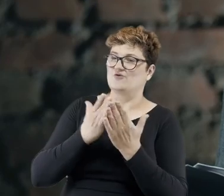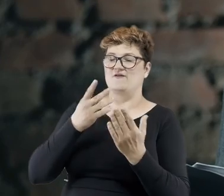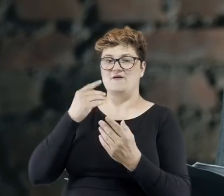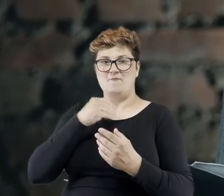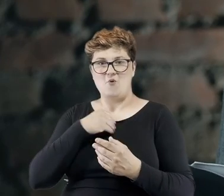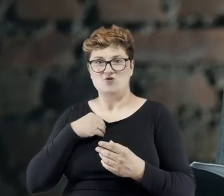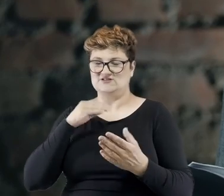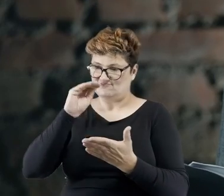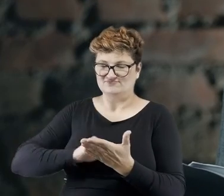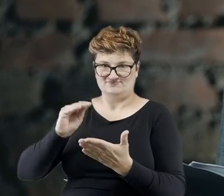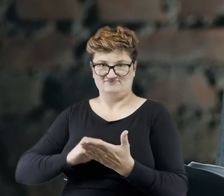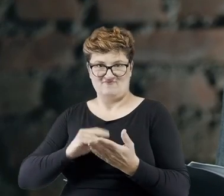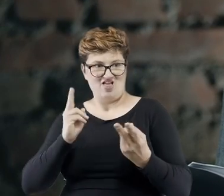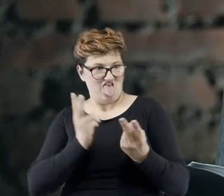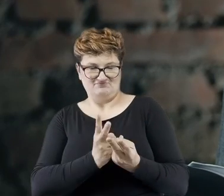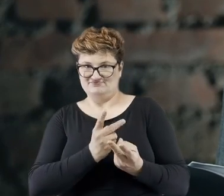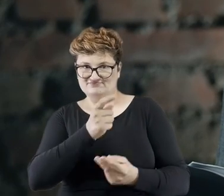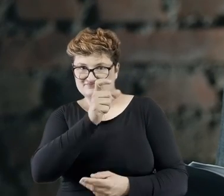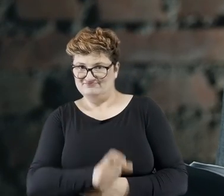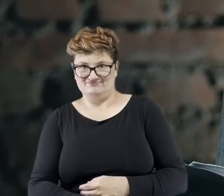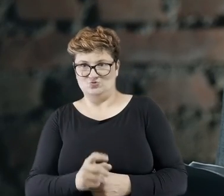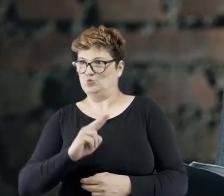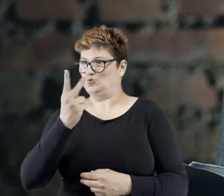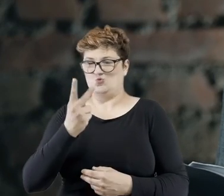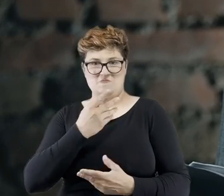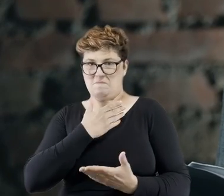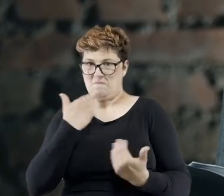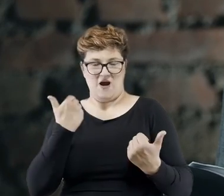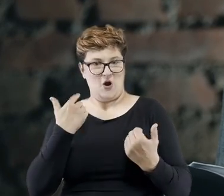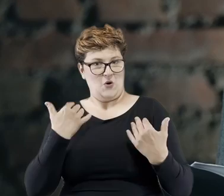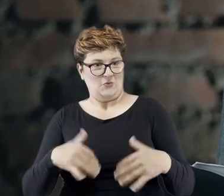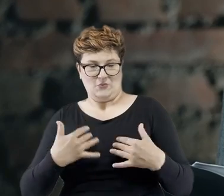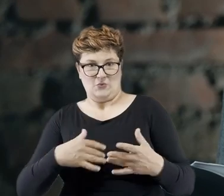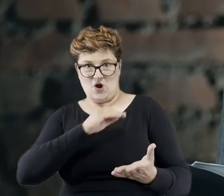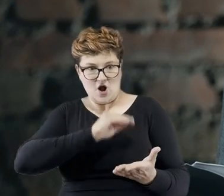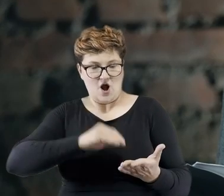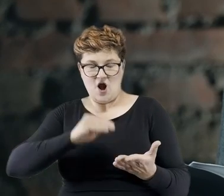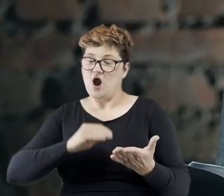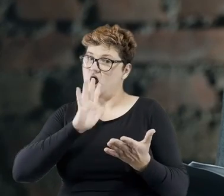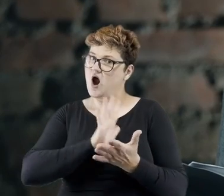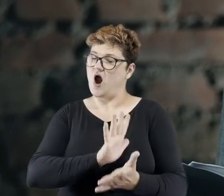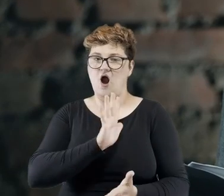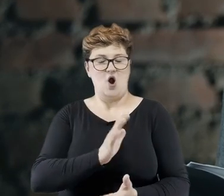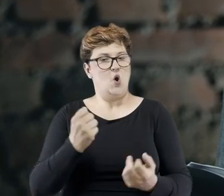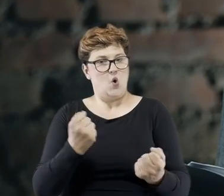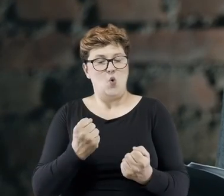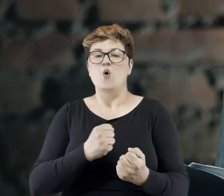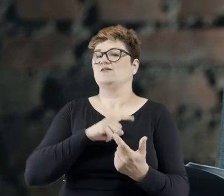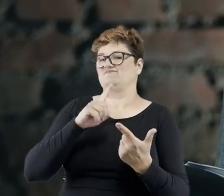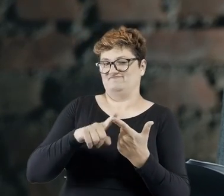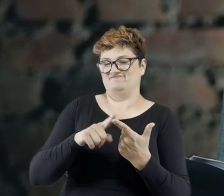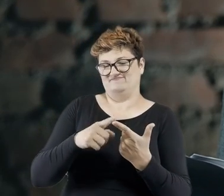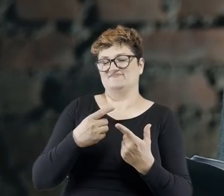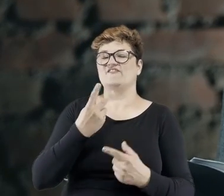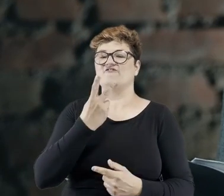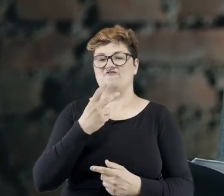polskim piśmiennictwie nie ma drugiego takiego przypadku, aż tak niezwykłej korespondencji. No i z tych dwóch